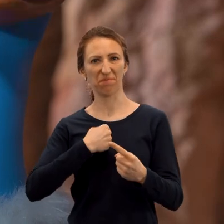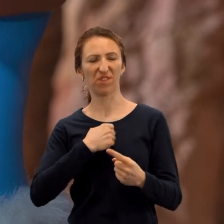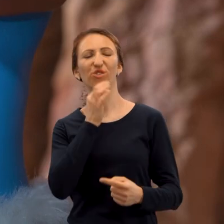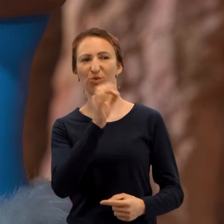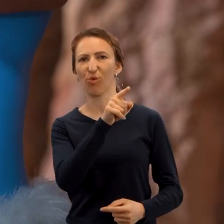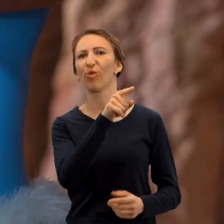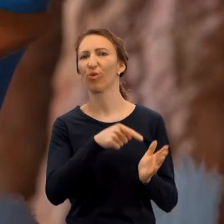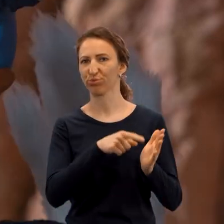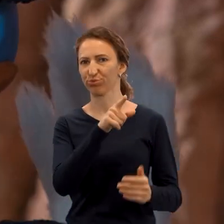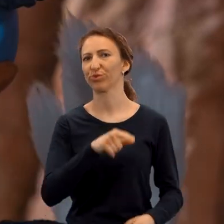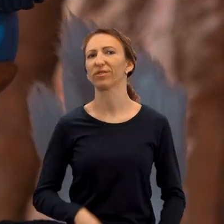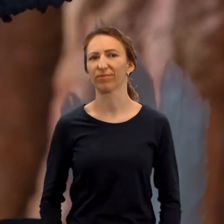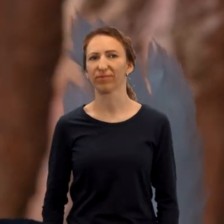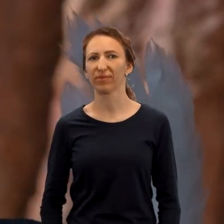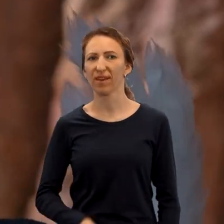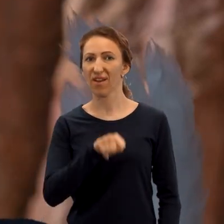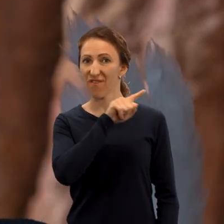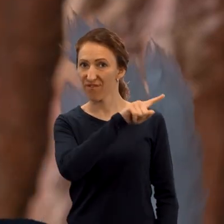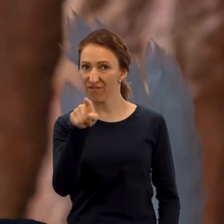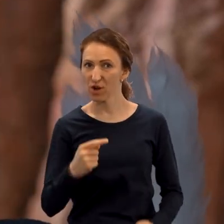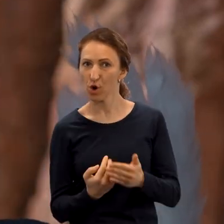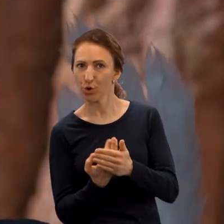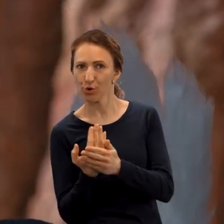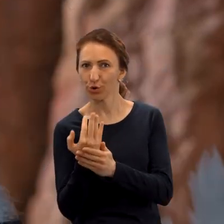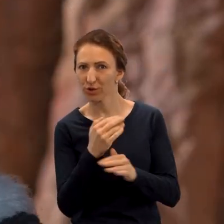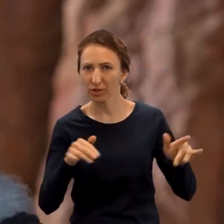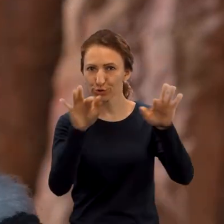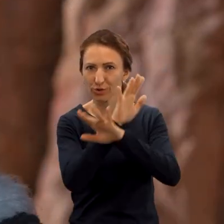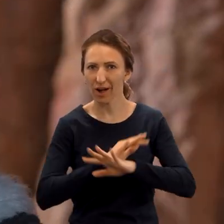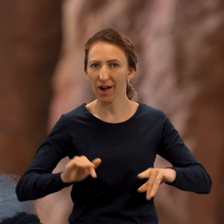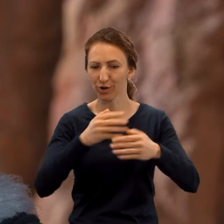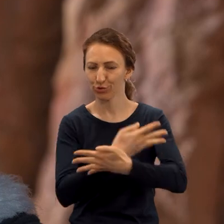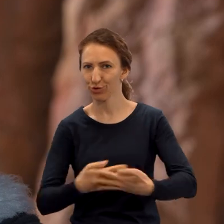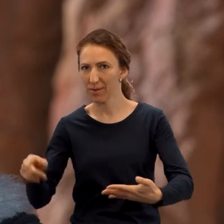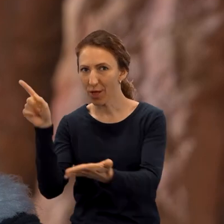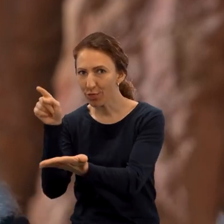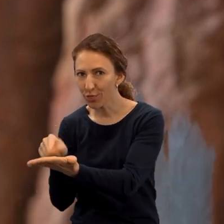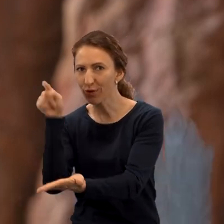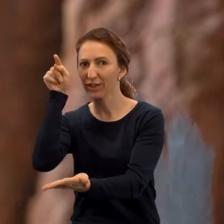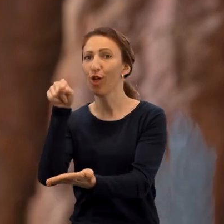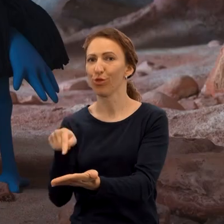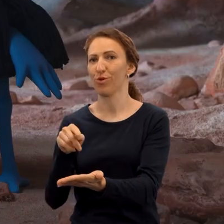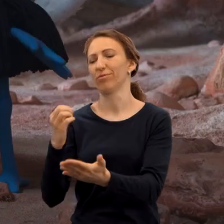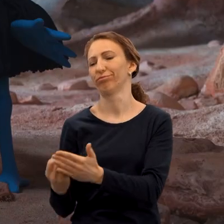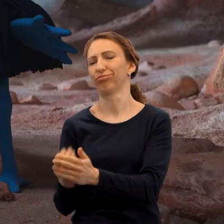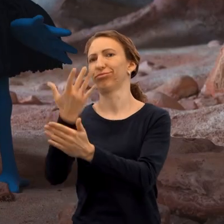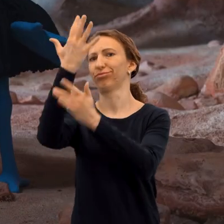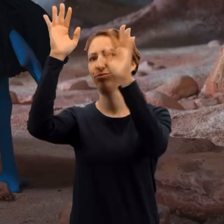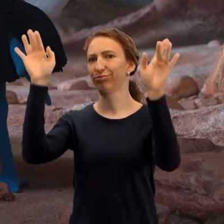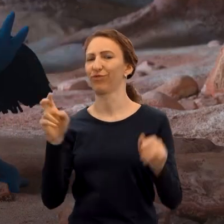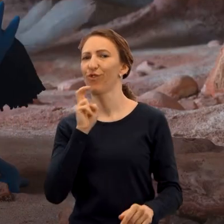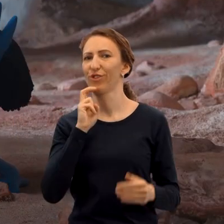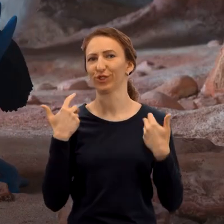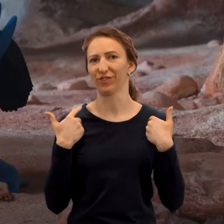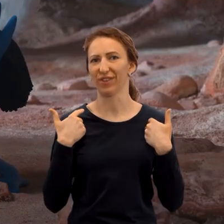mnie spotkaliście. Źródełko wytryśnie tylko wtedy, gdy dotkniecie ziemi cudowną roślinką. I właśnie ja